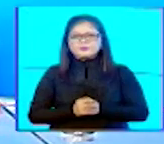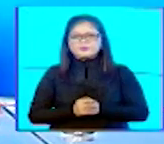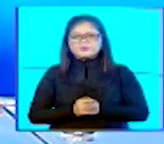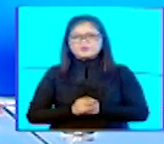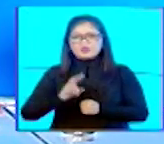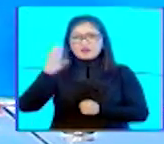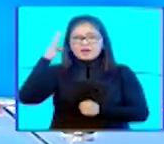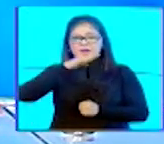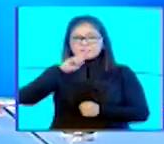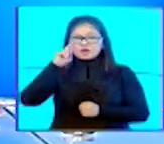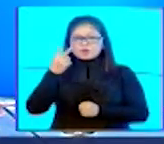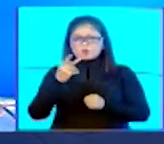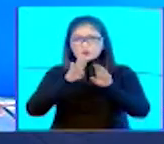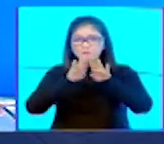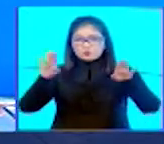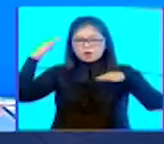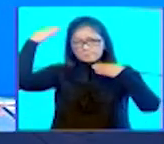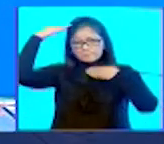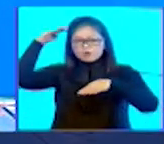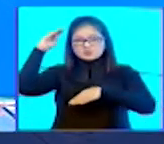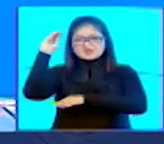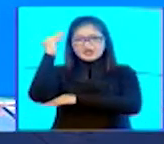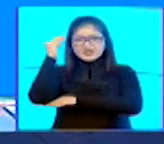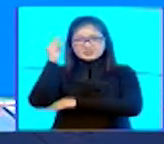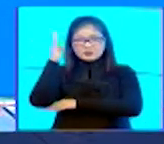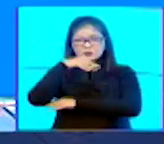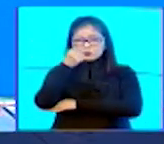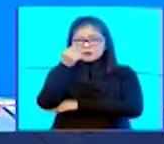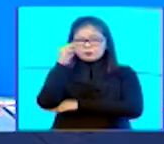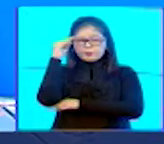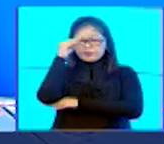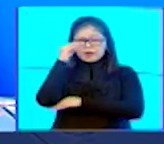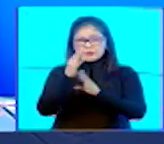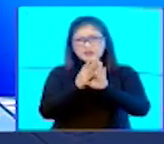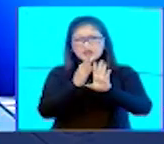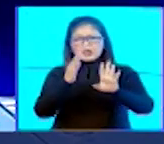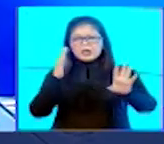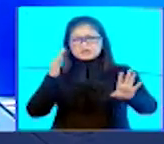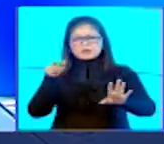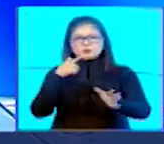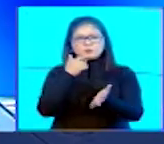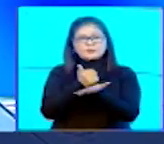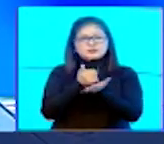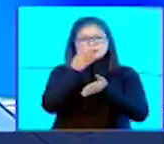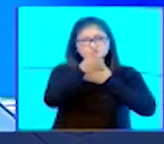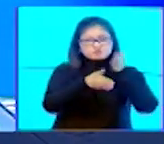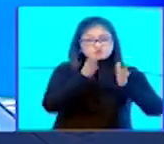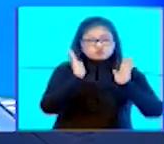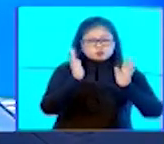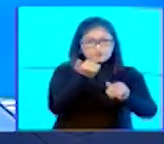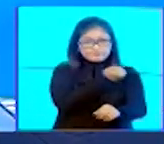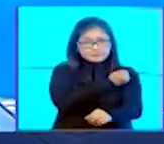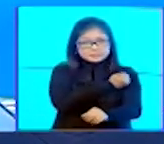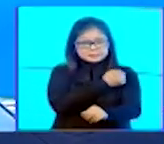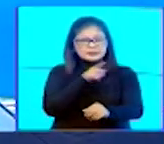Hari kedua pembukaan mal di Jakarta sejak Rabu pagi, warga antri untuk scan barcode untuk memastikan pengunjung telah divaksin. Dan